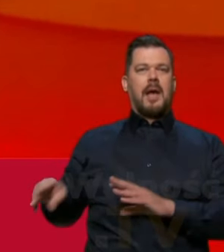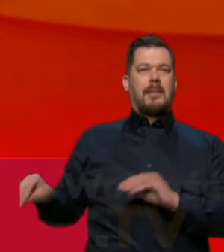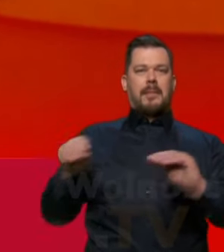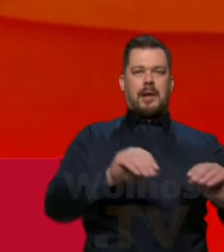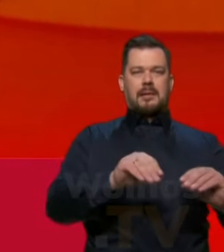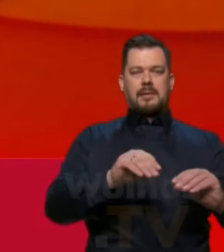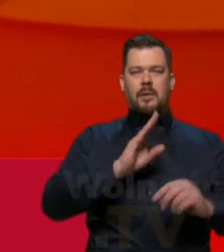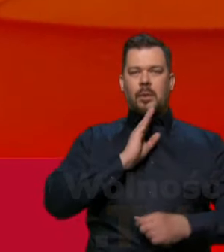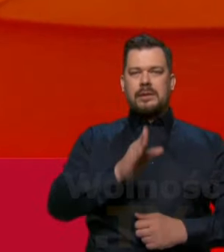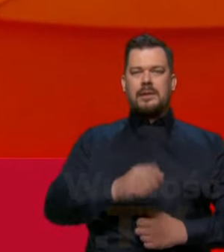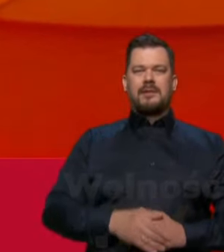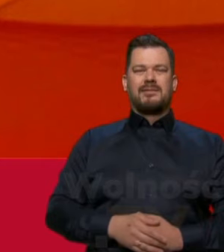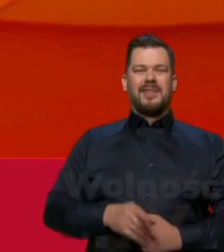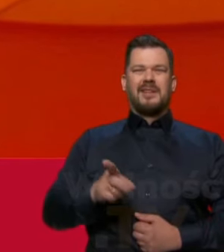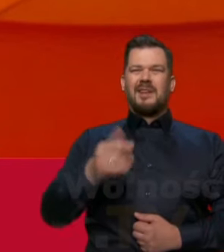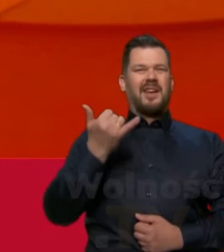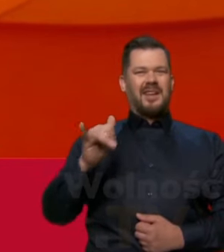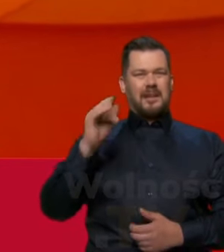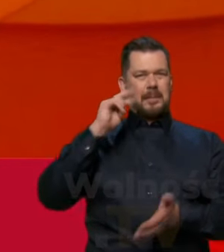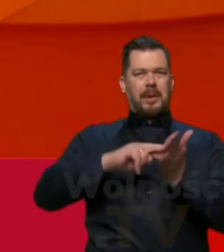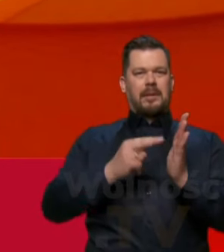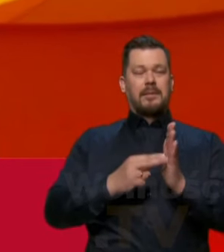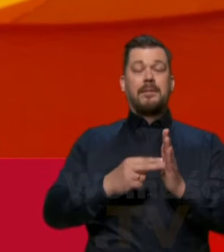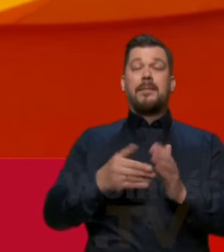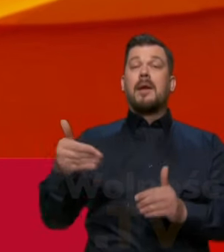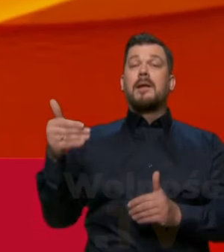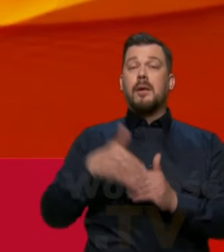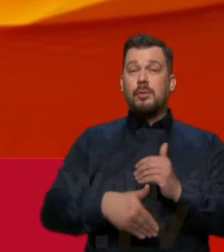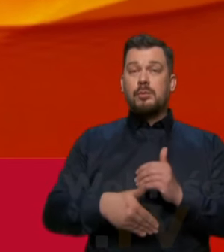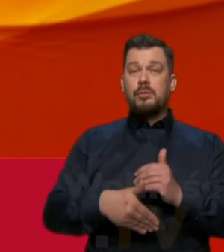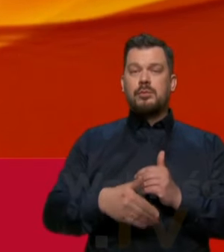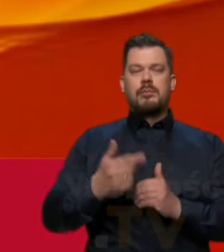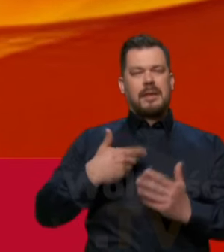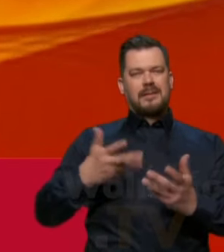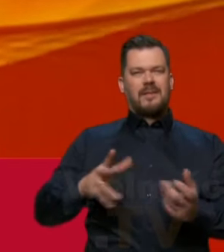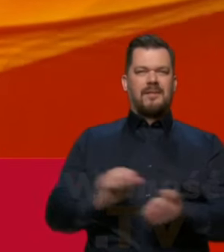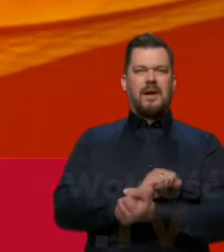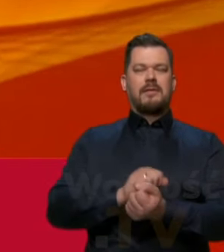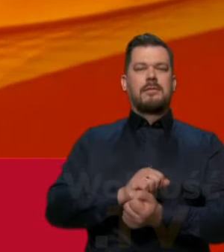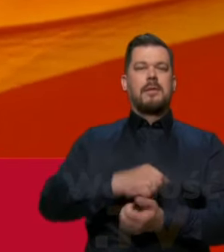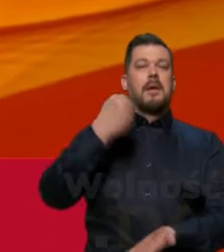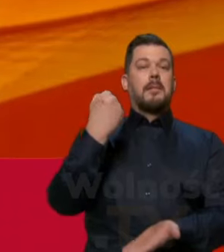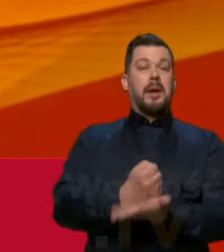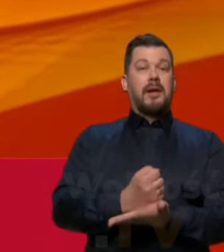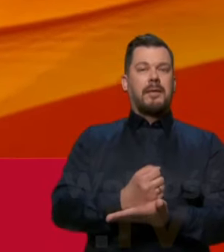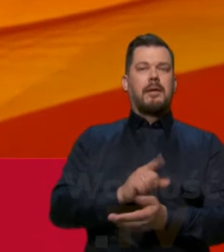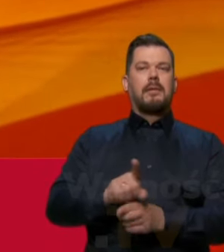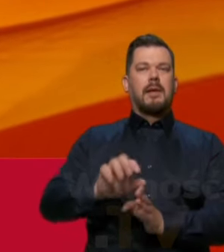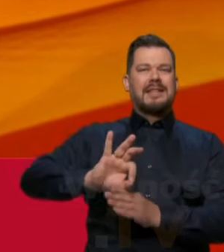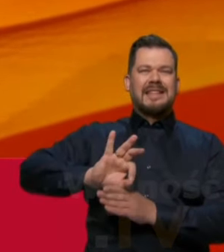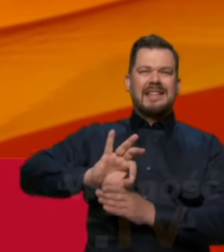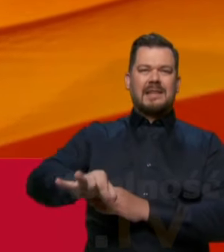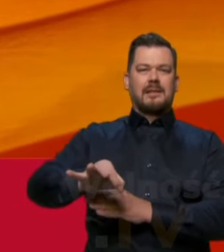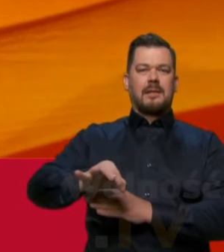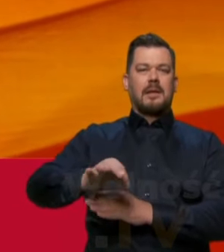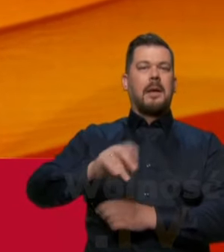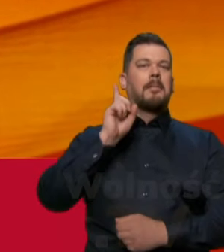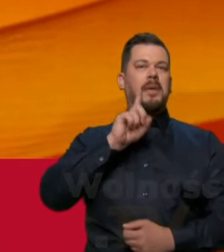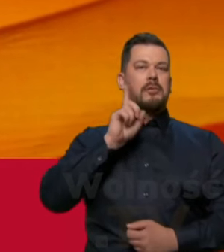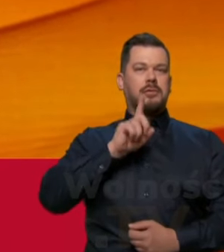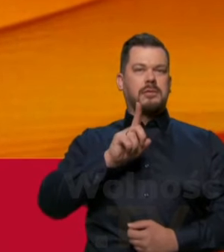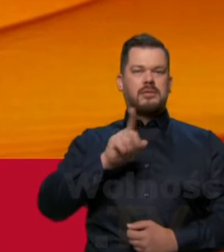Ameryki. To jest całkowicie inna wizja. I na zakończenie. Ja będę walczył o prawa najbardziej uciskanej grupy ludzi. O prawa